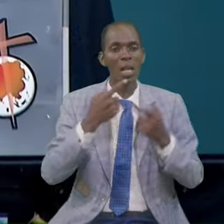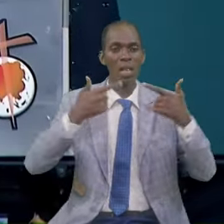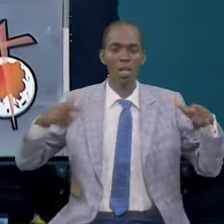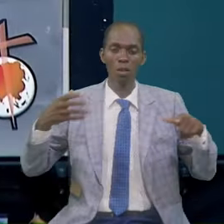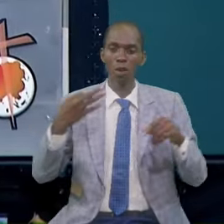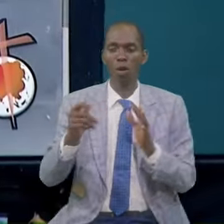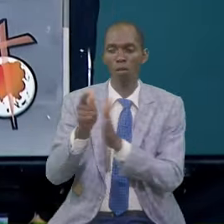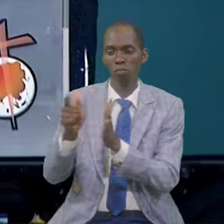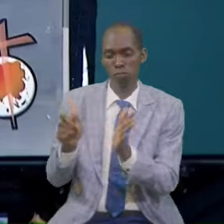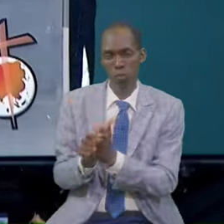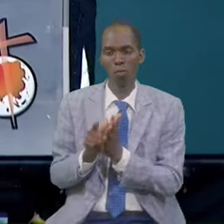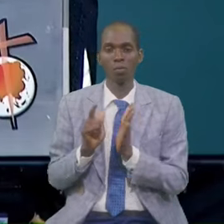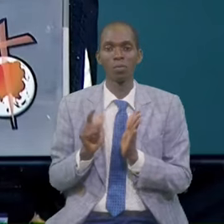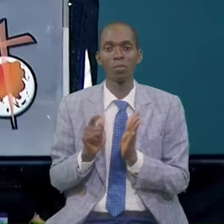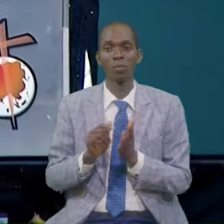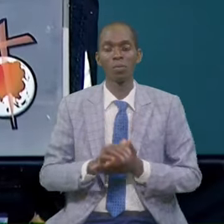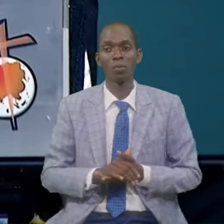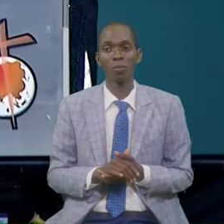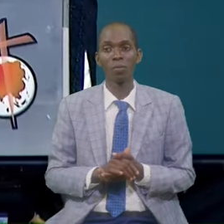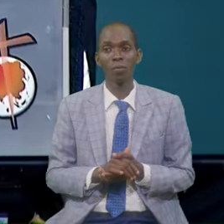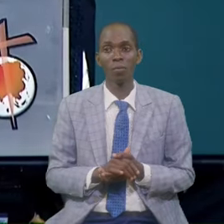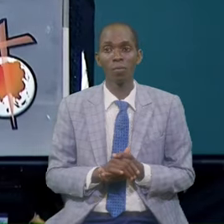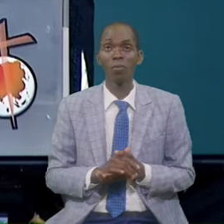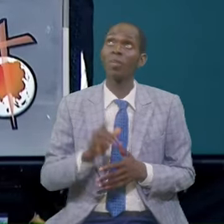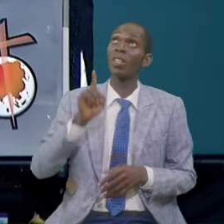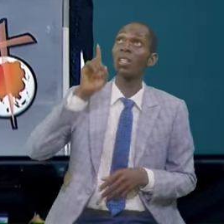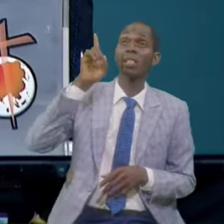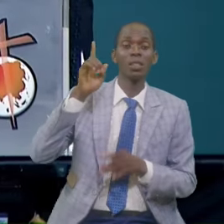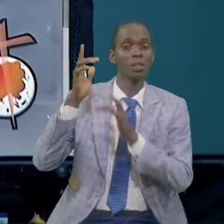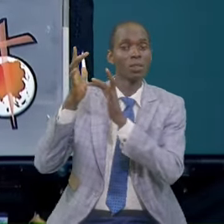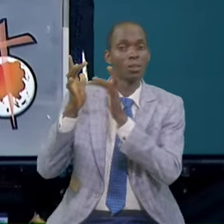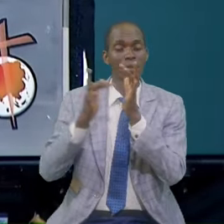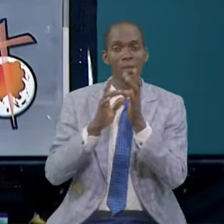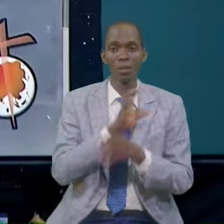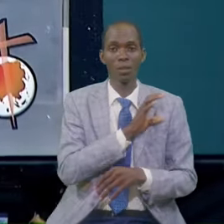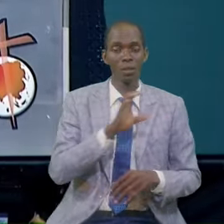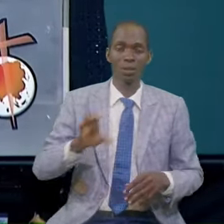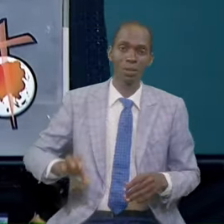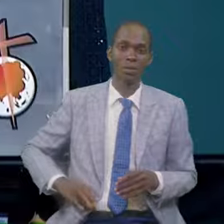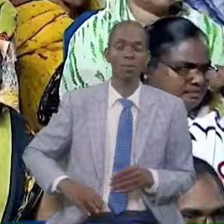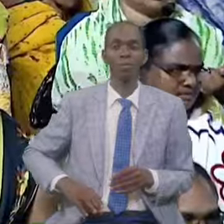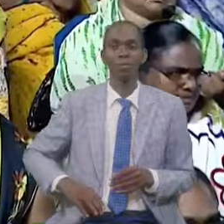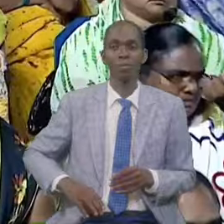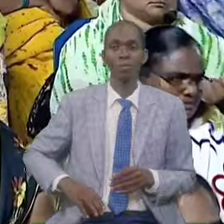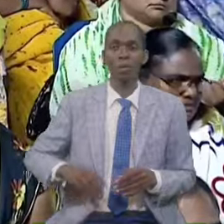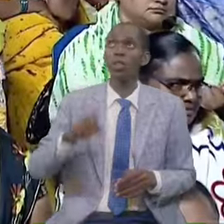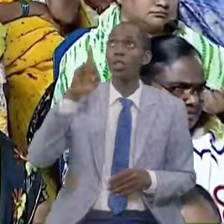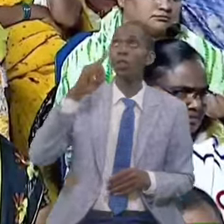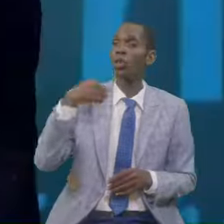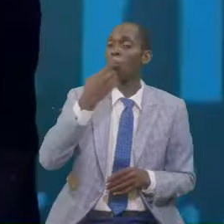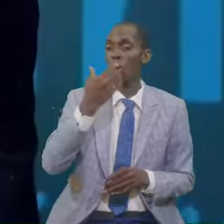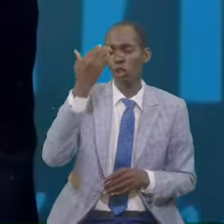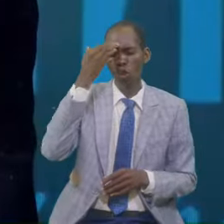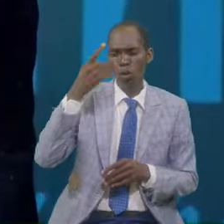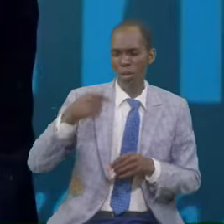భాష ఆయనకి తెలుసుండాలి. He, Jesus Christ. యేసు క్రీస్తునే ఆయన. Who knows the heart of the Father.